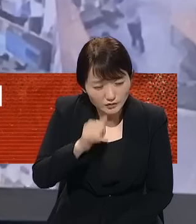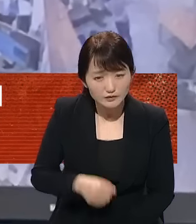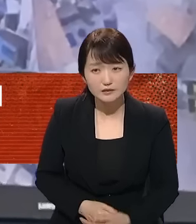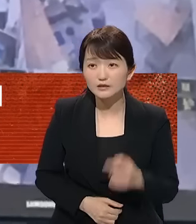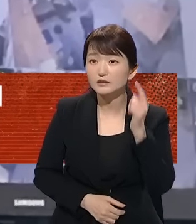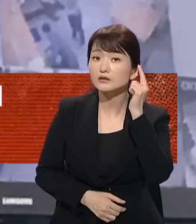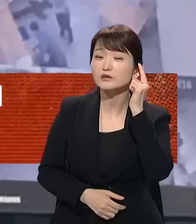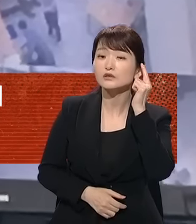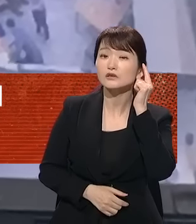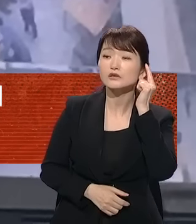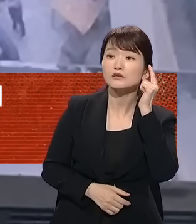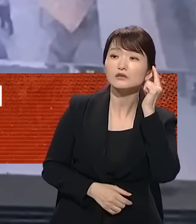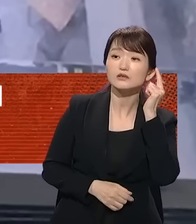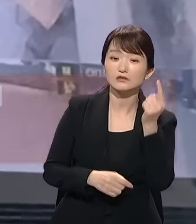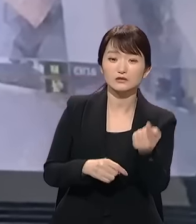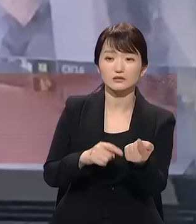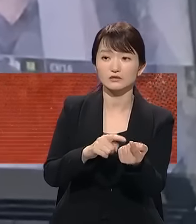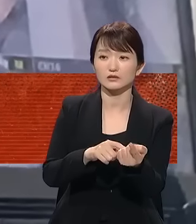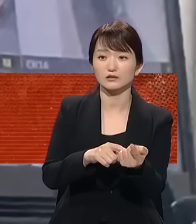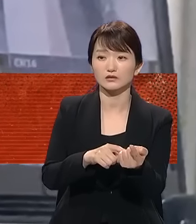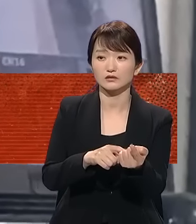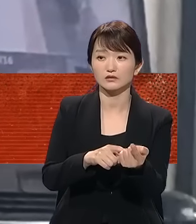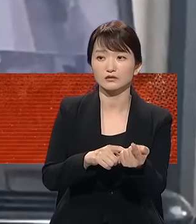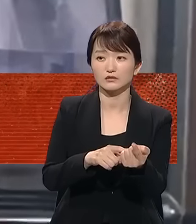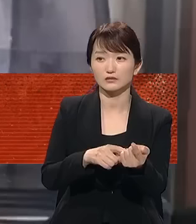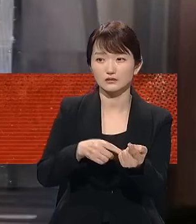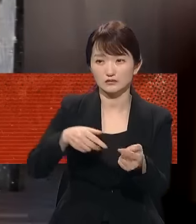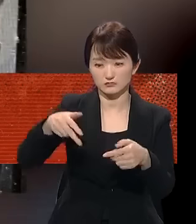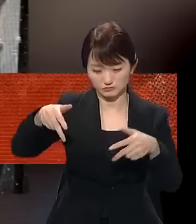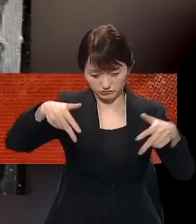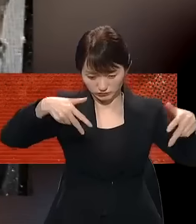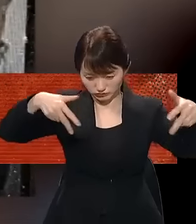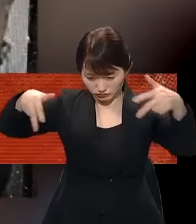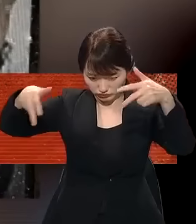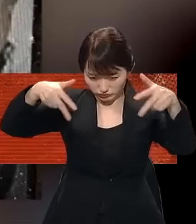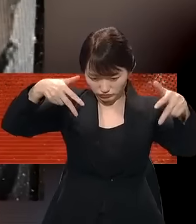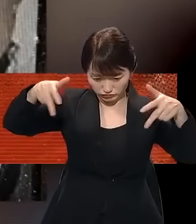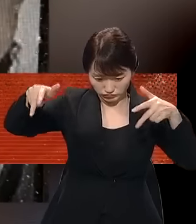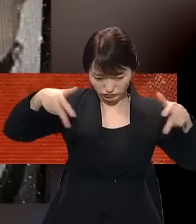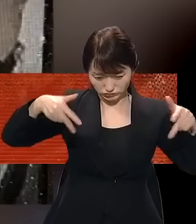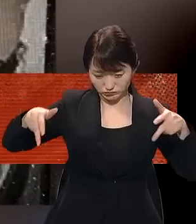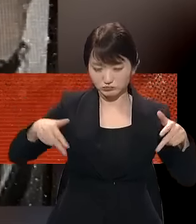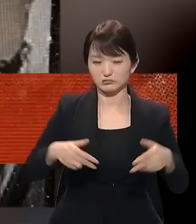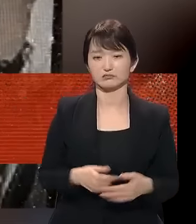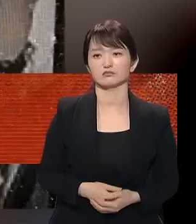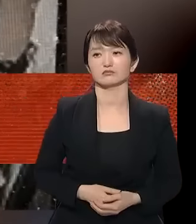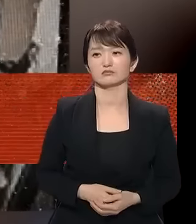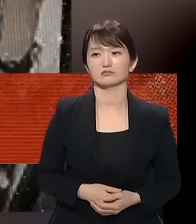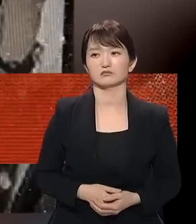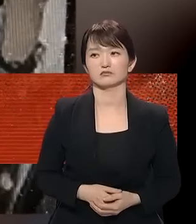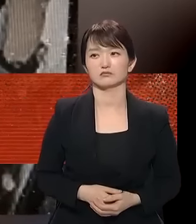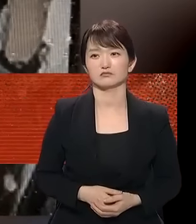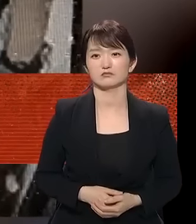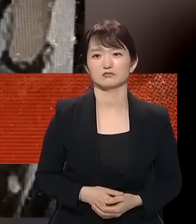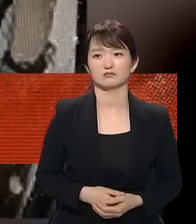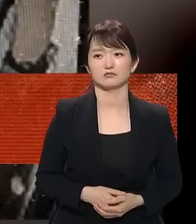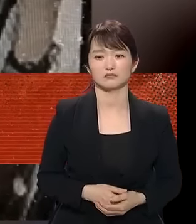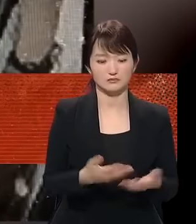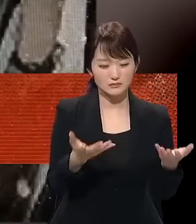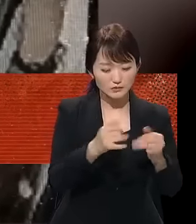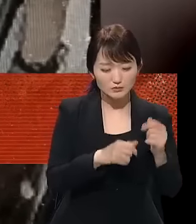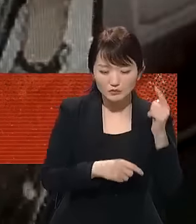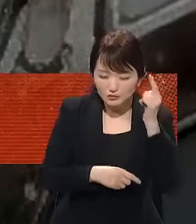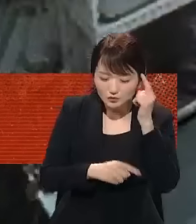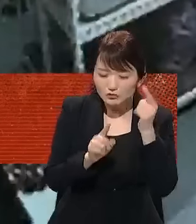휴대전화에 직원들 모니터 9대 CCTV 화면이 휴대전화에 잡혀있더랍니다. 그러니까 늘 이렇게 휴대전화로 직원들이 무슨 일을 하고